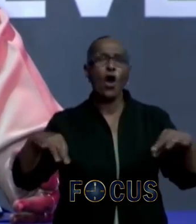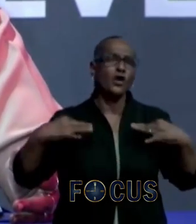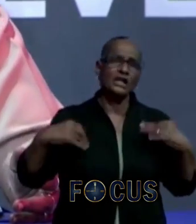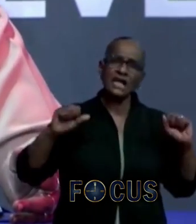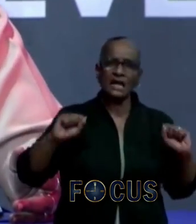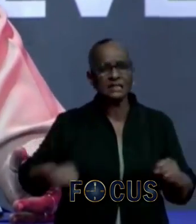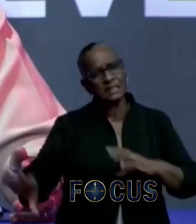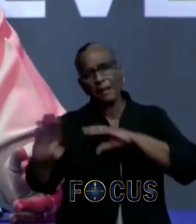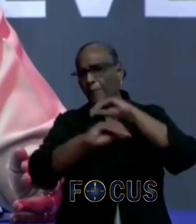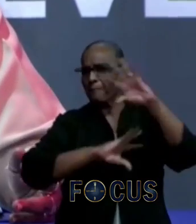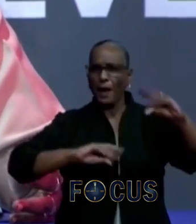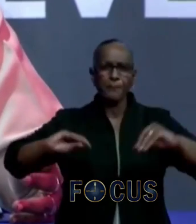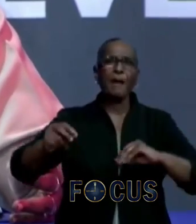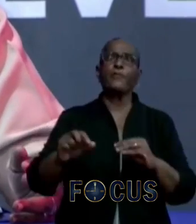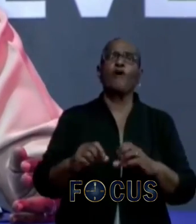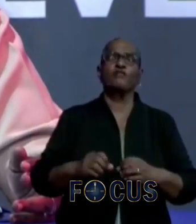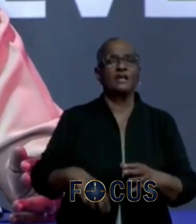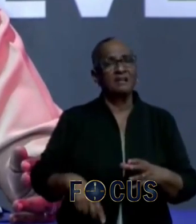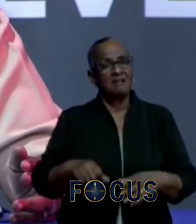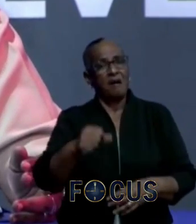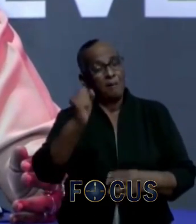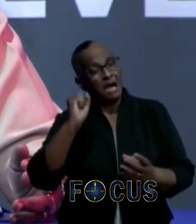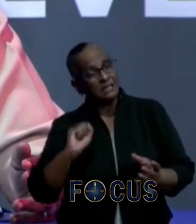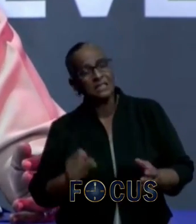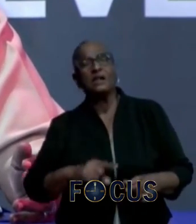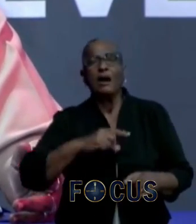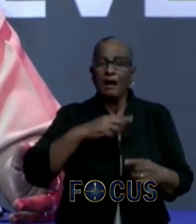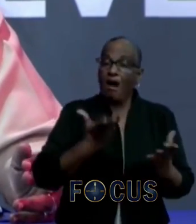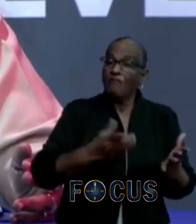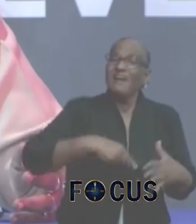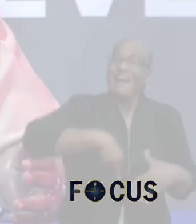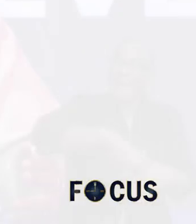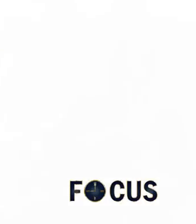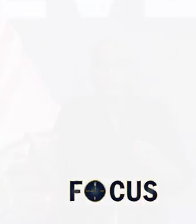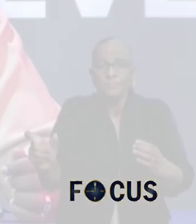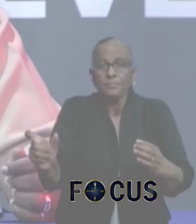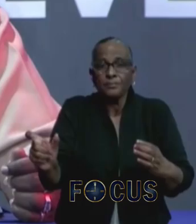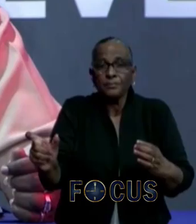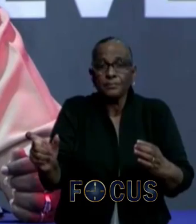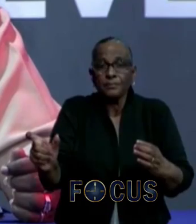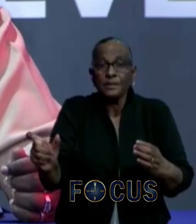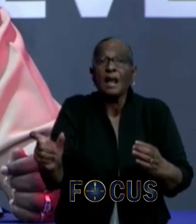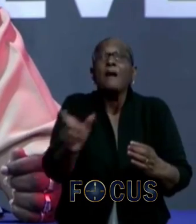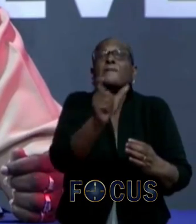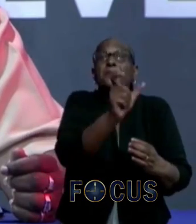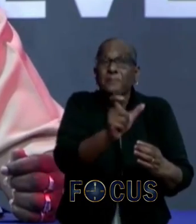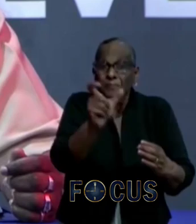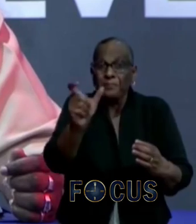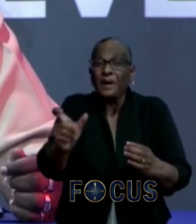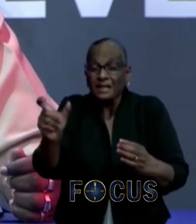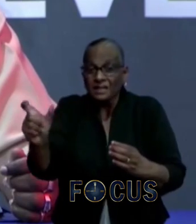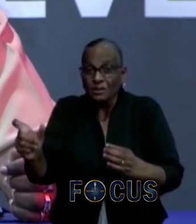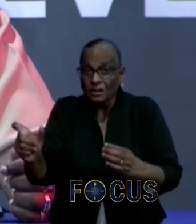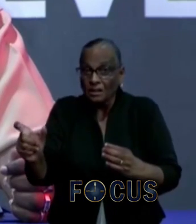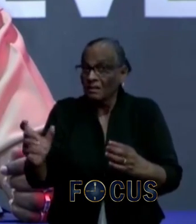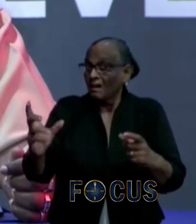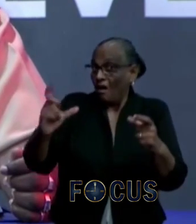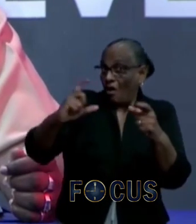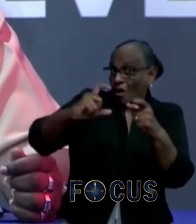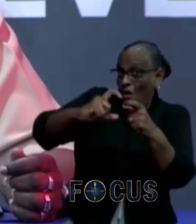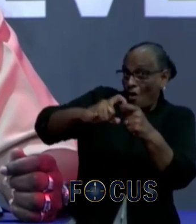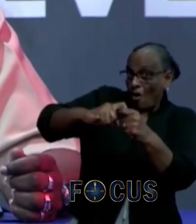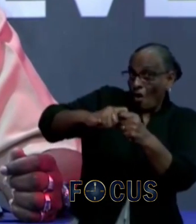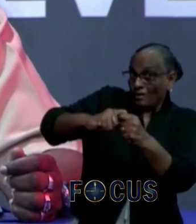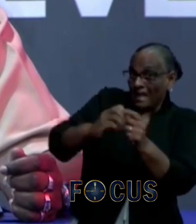barrestaurant, te gaan halen. Zodat u dat makkelijk kan implementeren. Personeel dat in aanraking komt